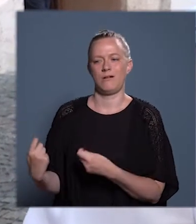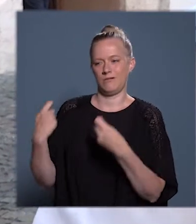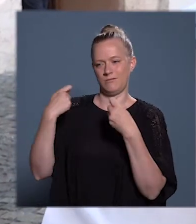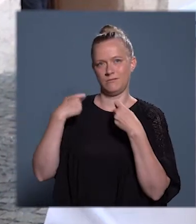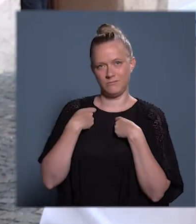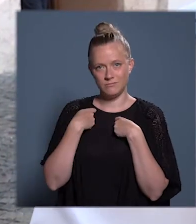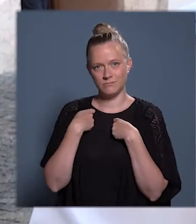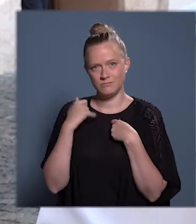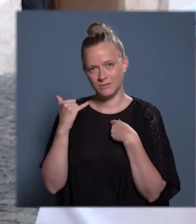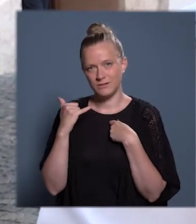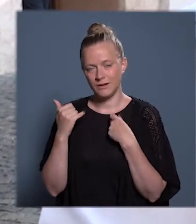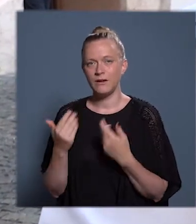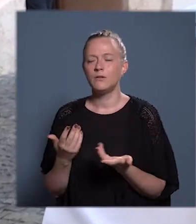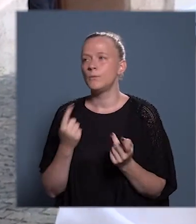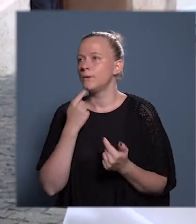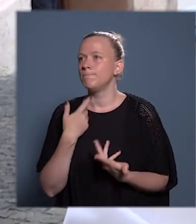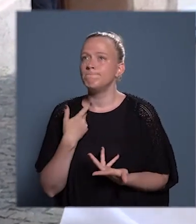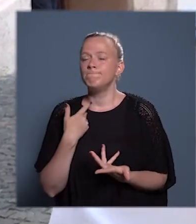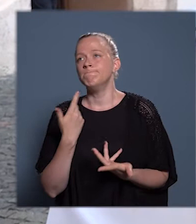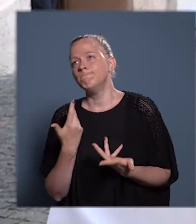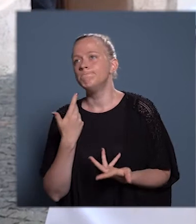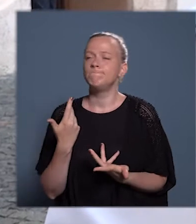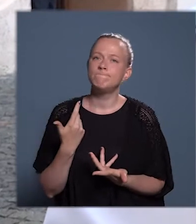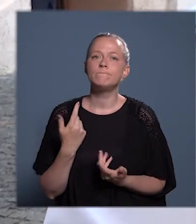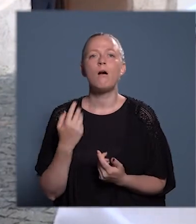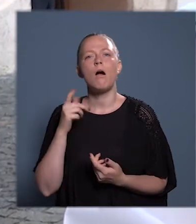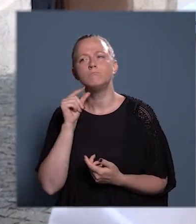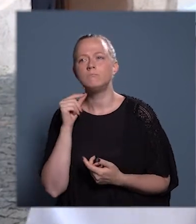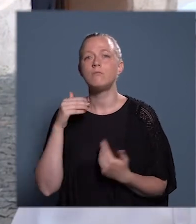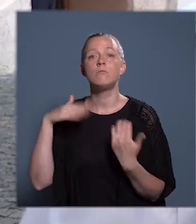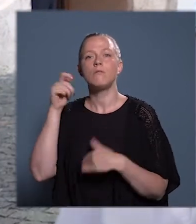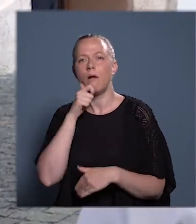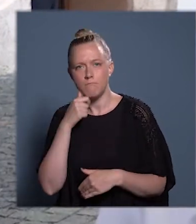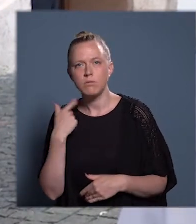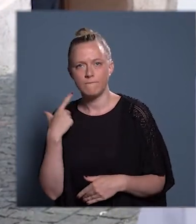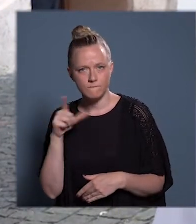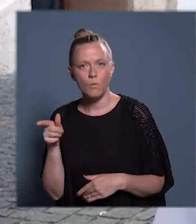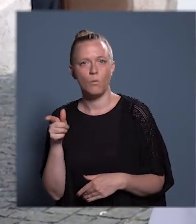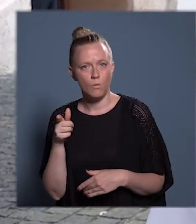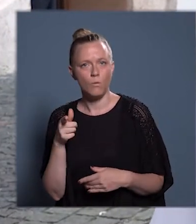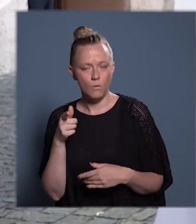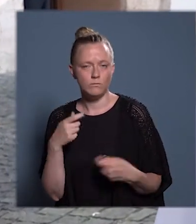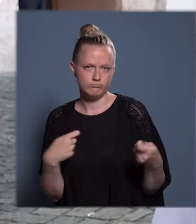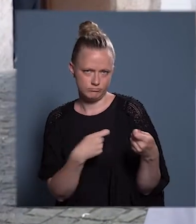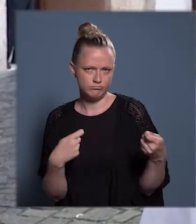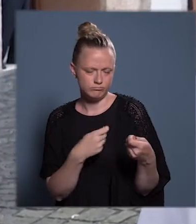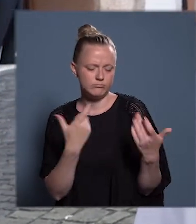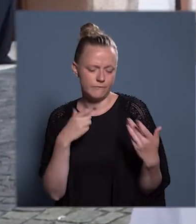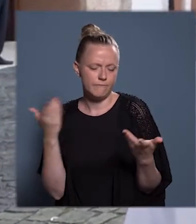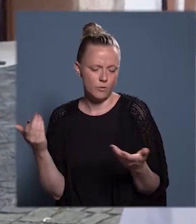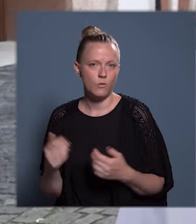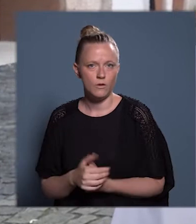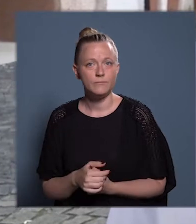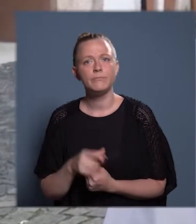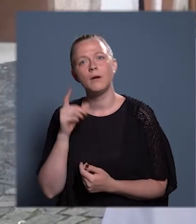családi erekje, hogy mondjam magának, még apám, meg nagyapám kezében is szólalt meg ez a hegedű. Apám